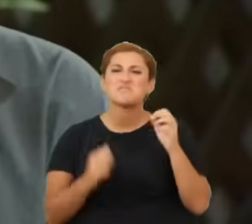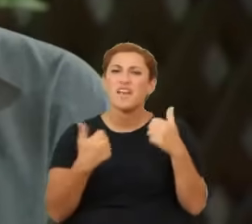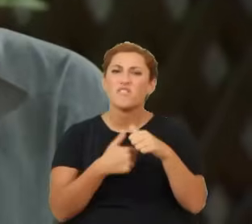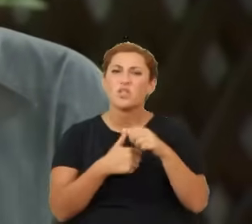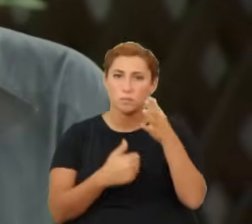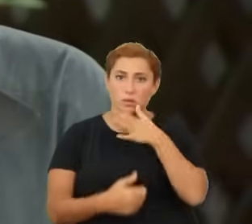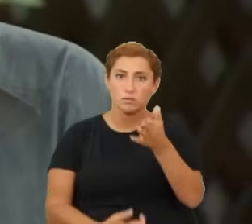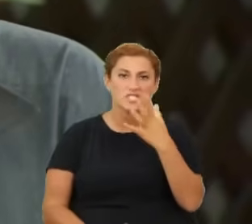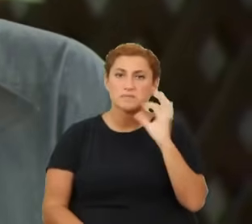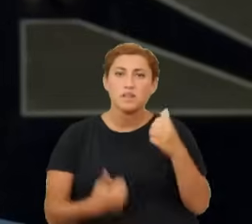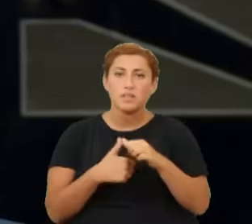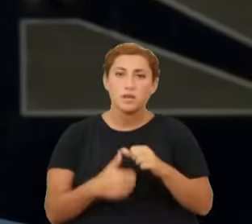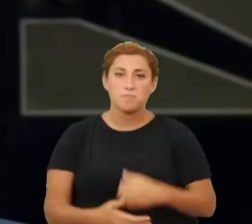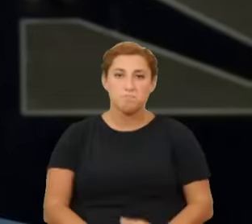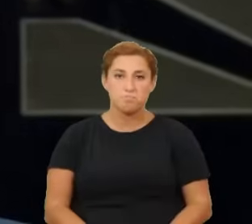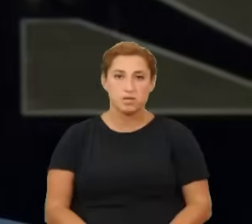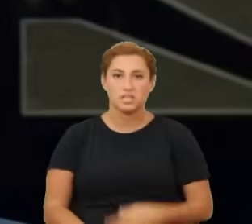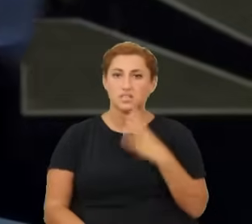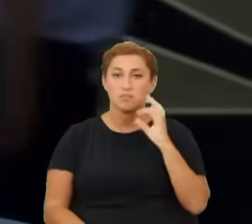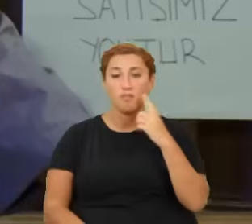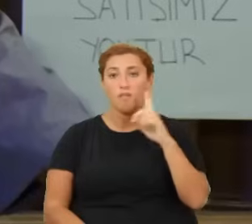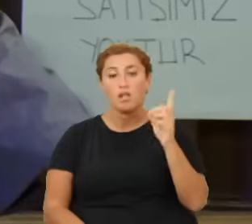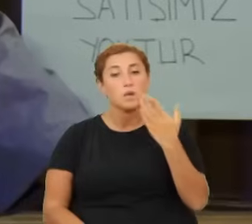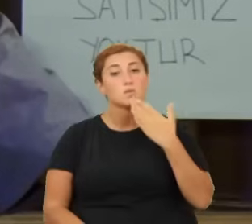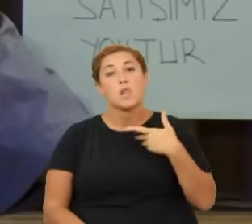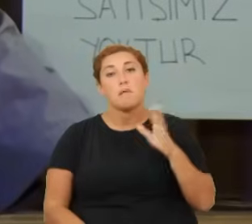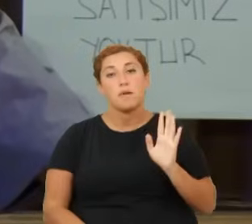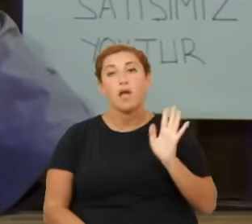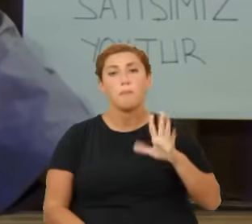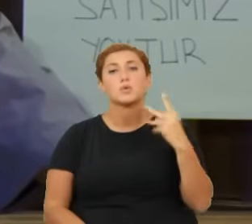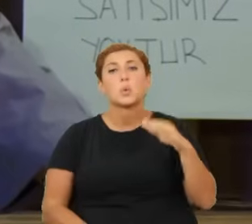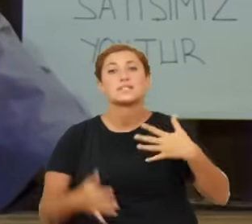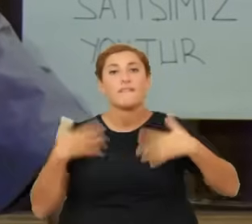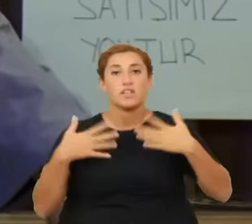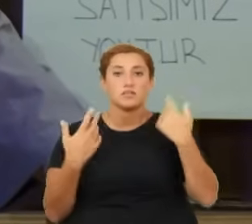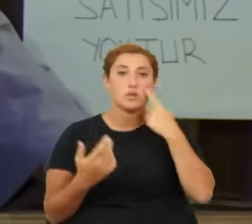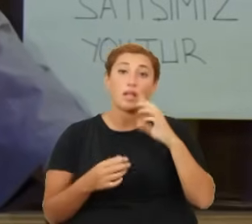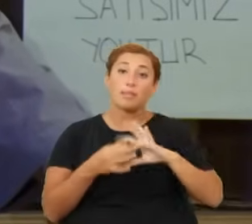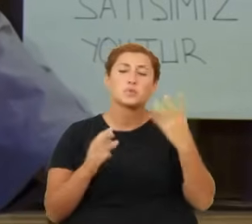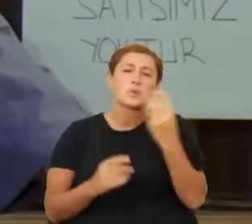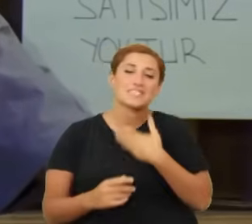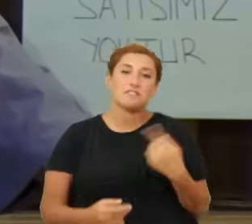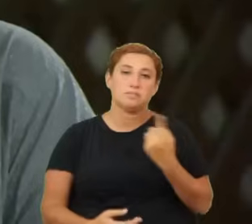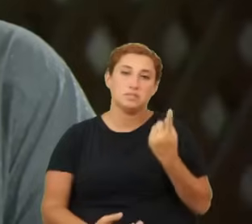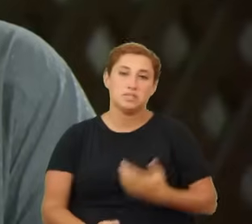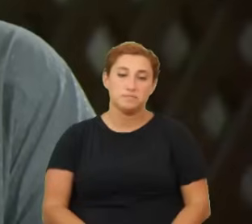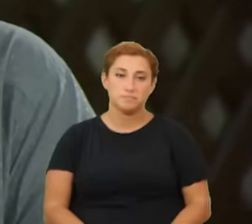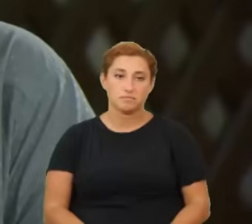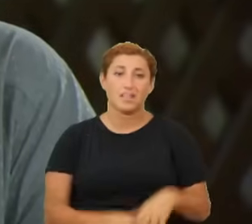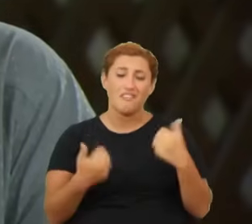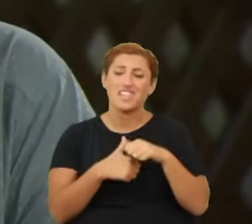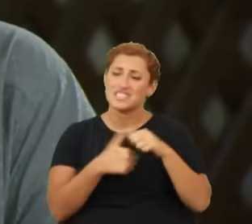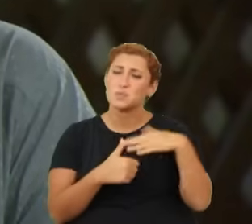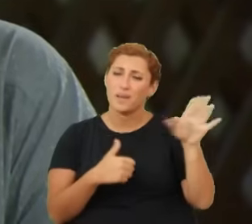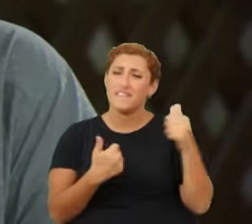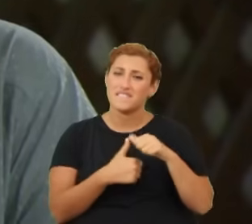evleniyormuş biliyor musunuz? Kimle evleniyormuş? Kimle? Vallahi söylemedi ama çok sevinçli de ha. Demek çok sevdiği biri. Evlensin